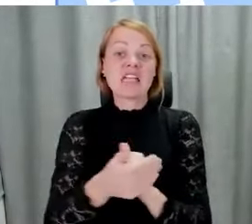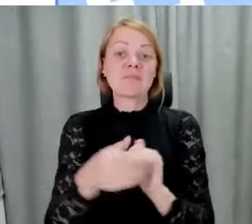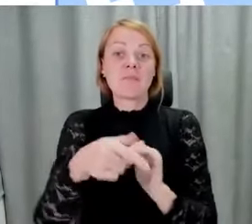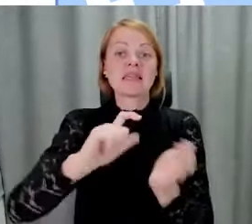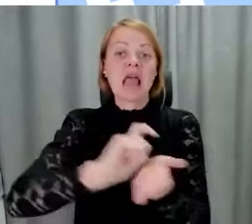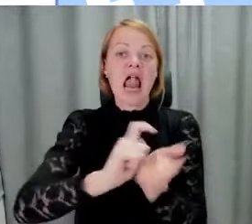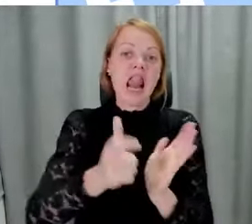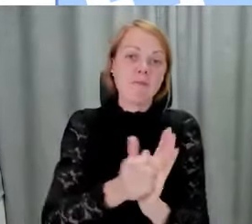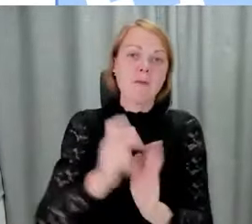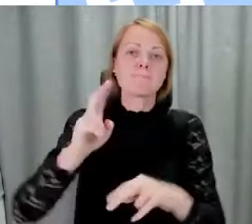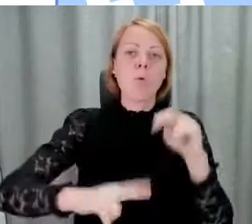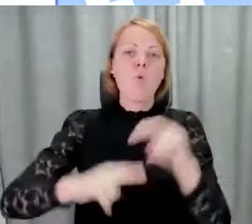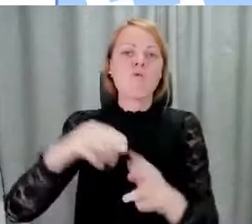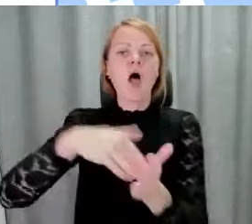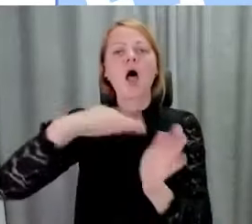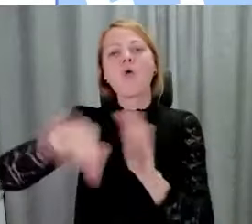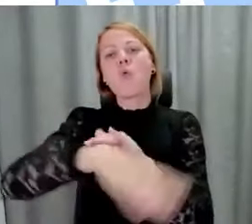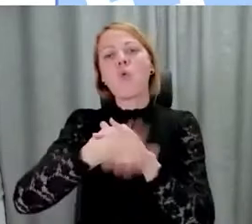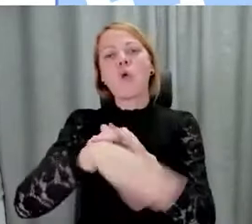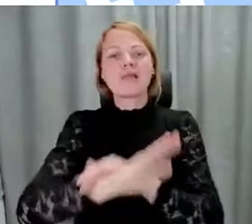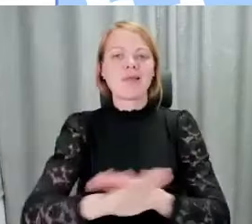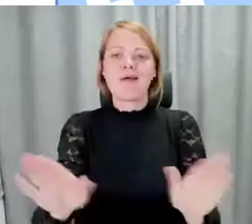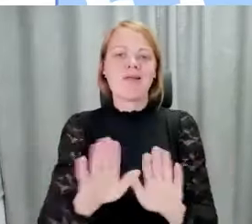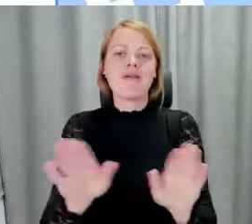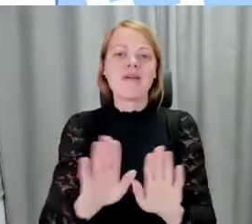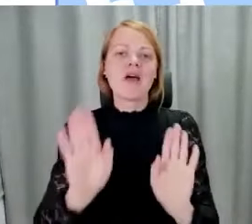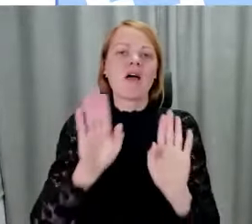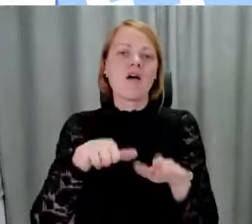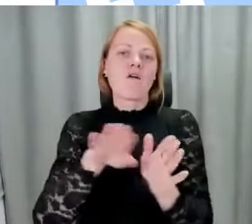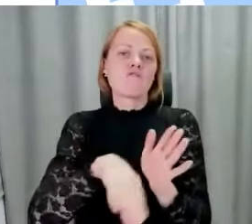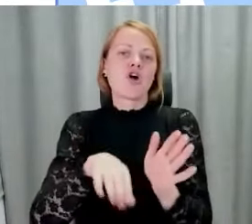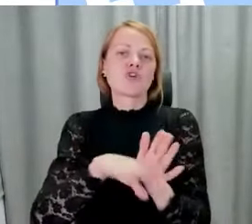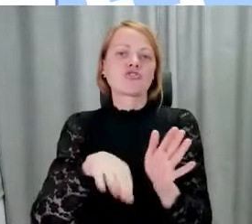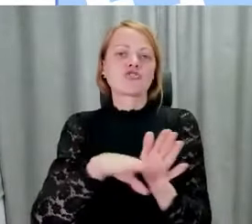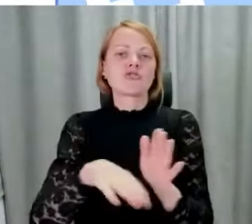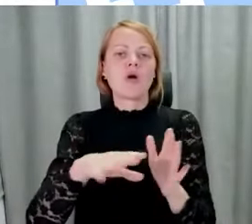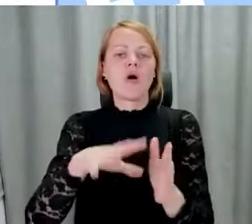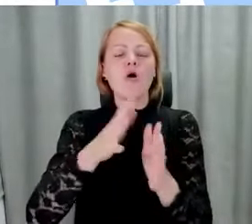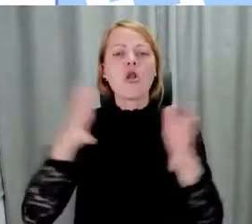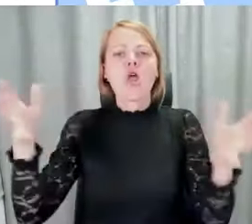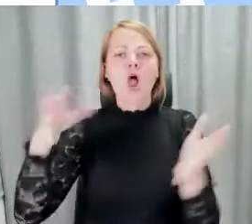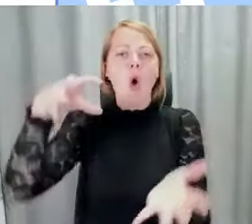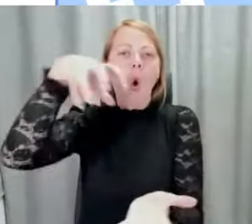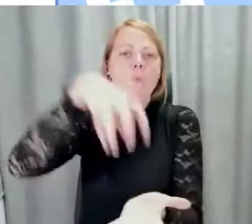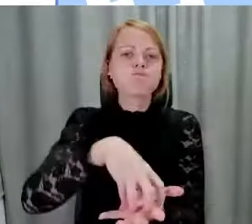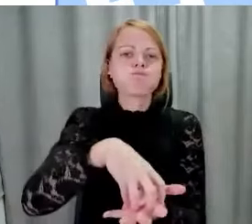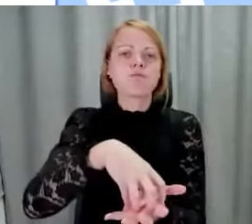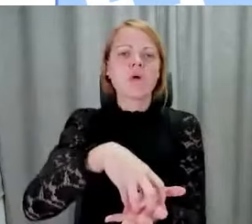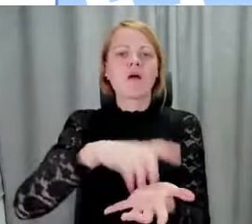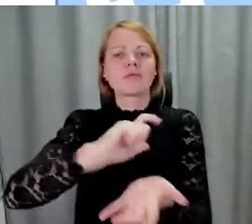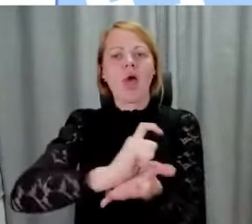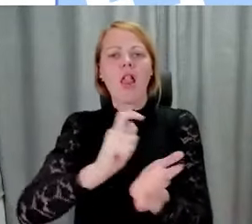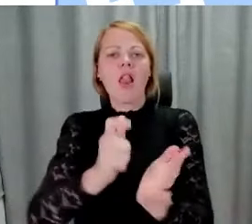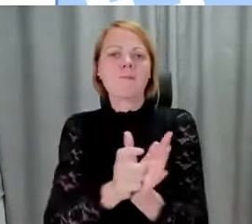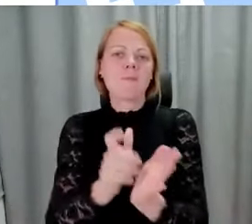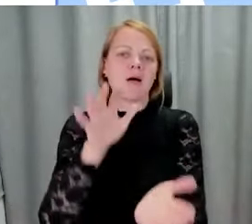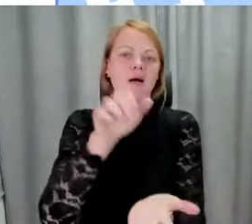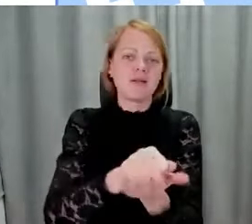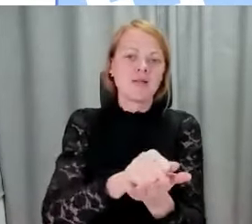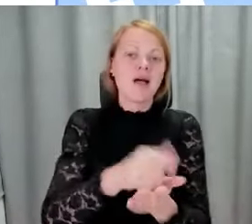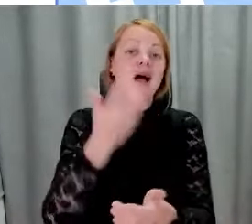būves nestāv tukšas. Un vienkārši mums ir kaut kāds milzīgs objekts, kurā mums kaut kāds telpas, ko mēs neizmantojam, bet viņas varētu, kamēr